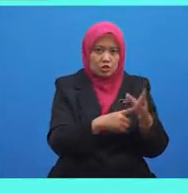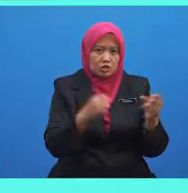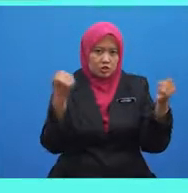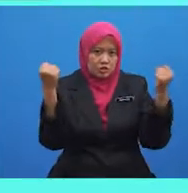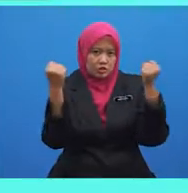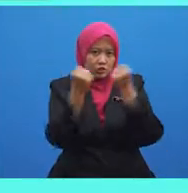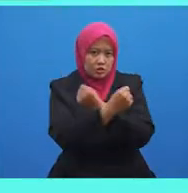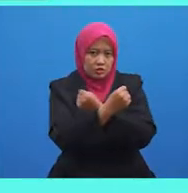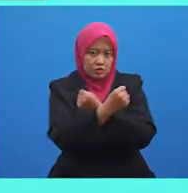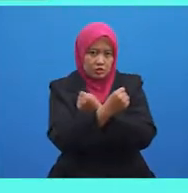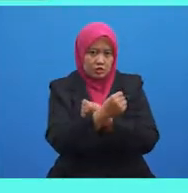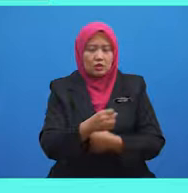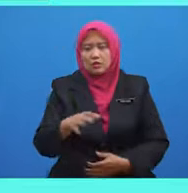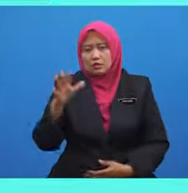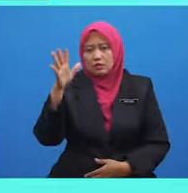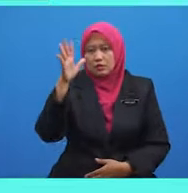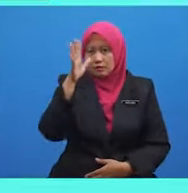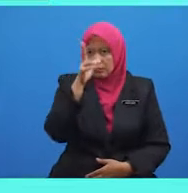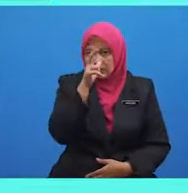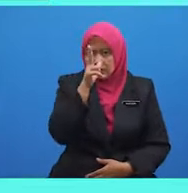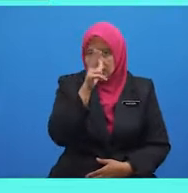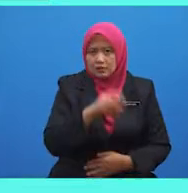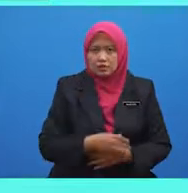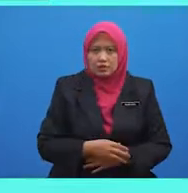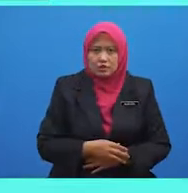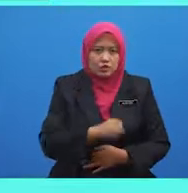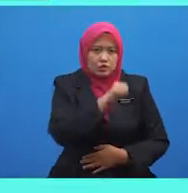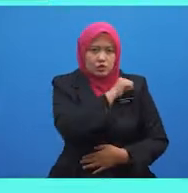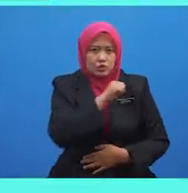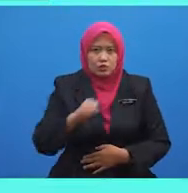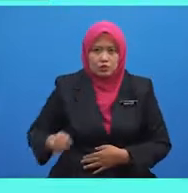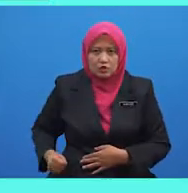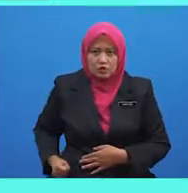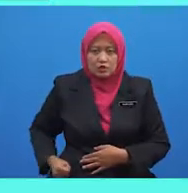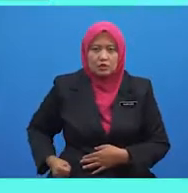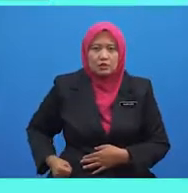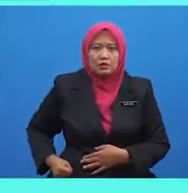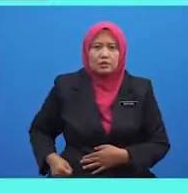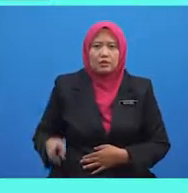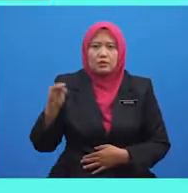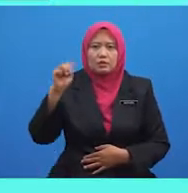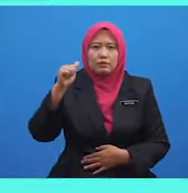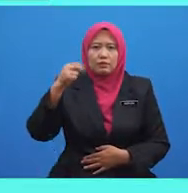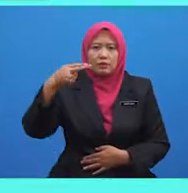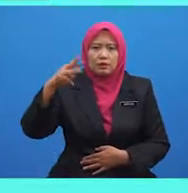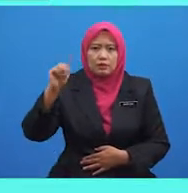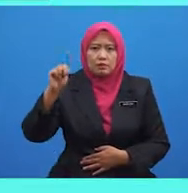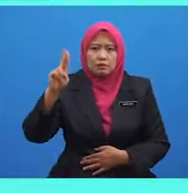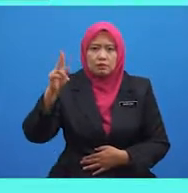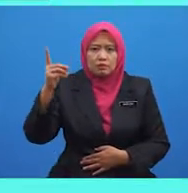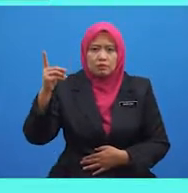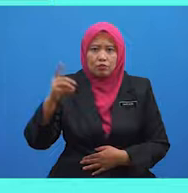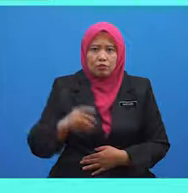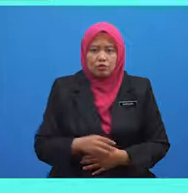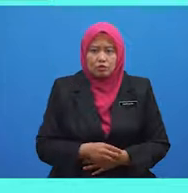daripada Portugis. Sultan Mahmud Shah berundur dari Melaka ke beberapa wilayah naungan